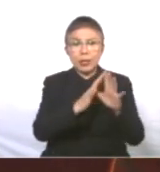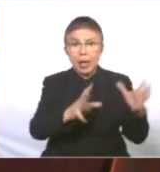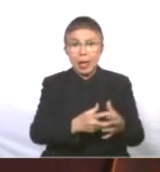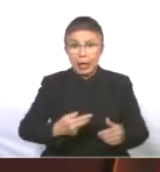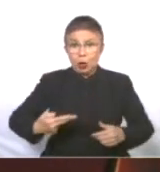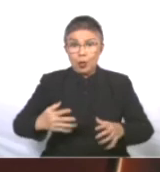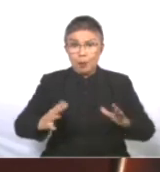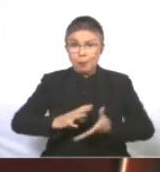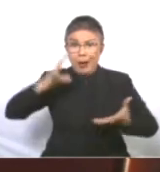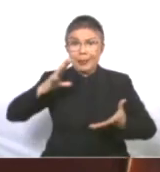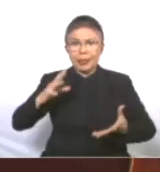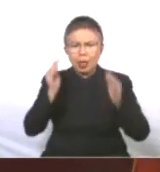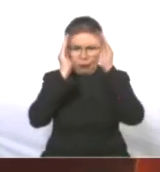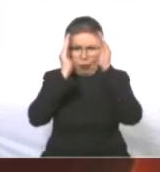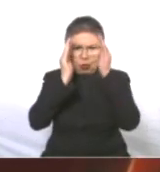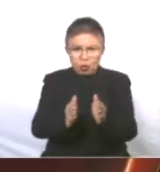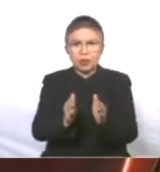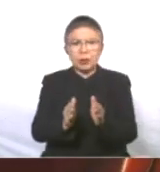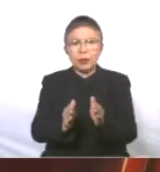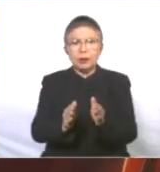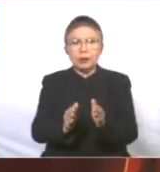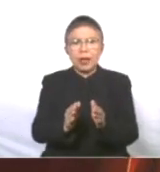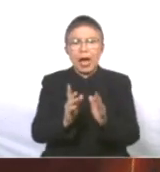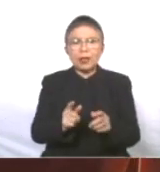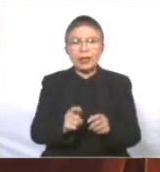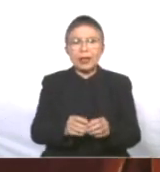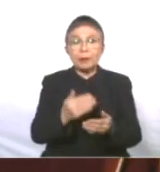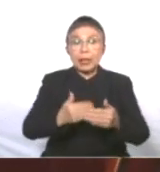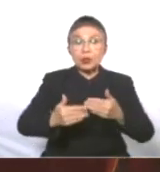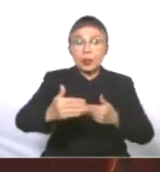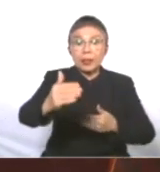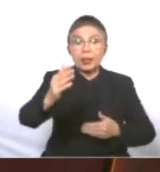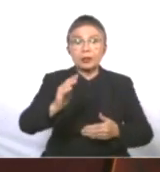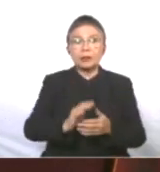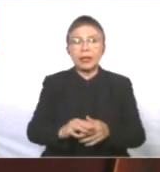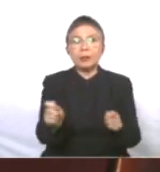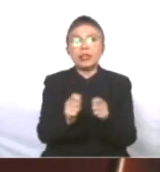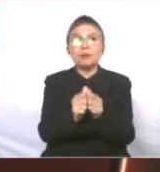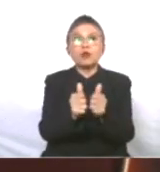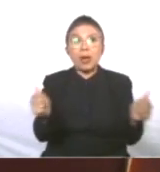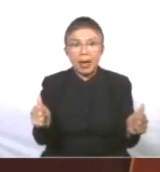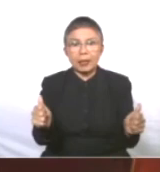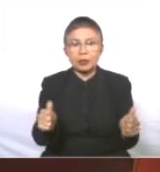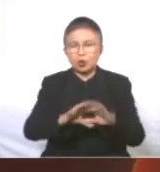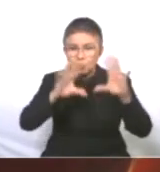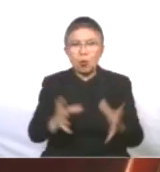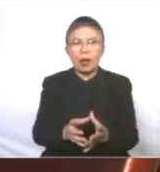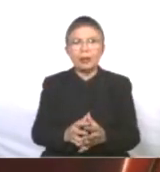harus serius dan harus fokus dan harus ada keberlanjutan dan penyempurnaan. Matur nuwun Prof